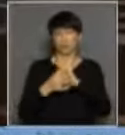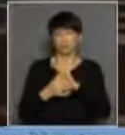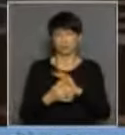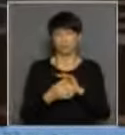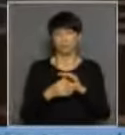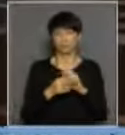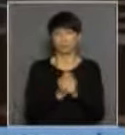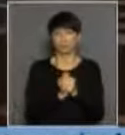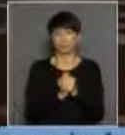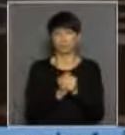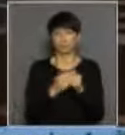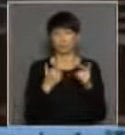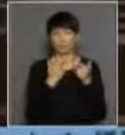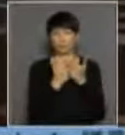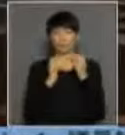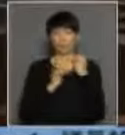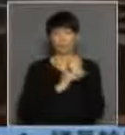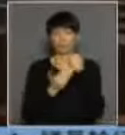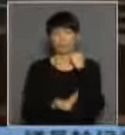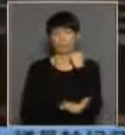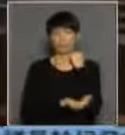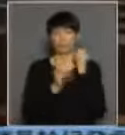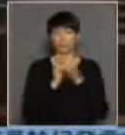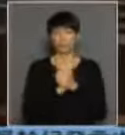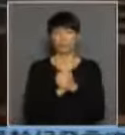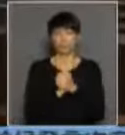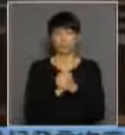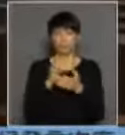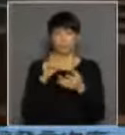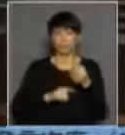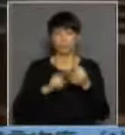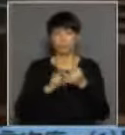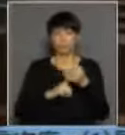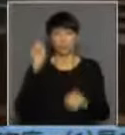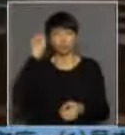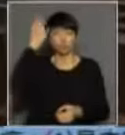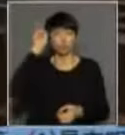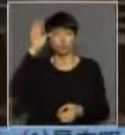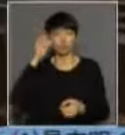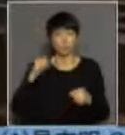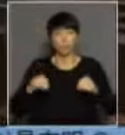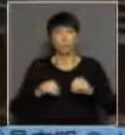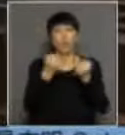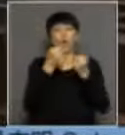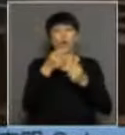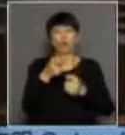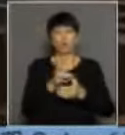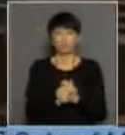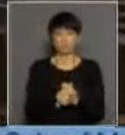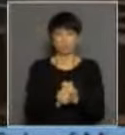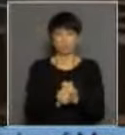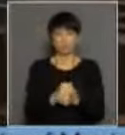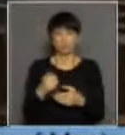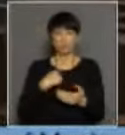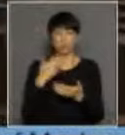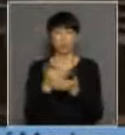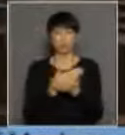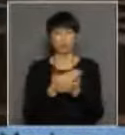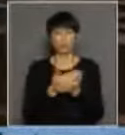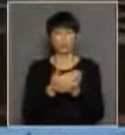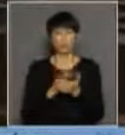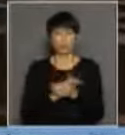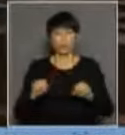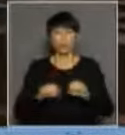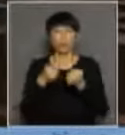叫咩 ？innovative destruction， 即係用創意地嘅破壞。我嘗試破壞啊